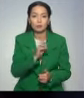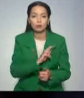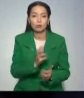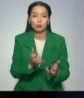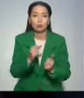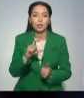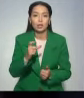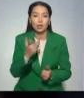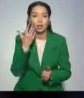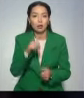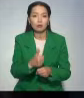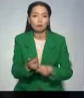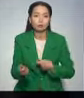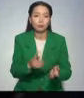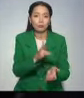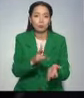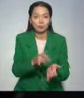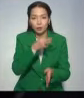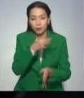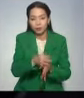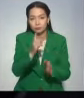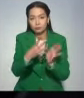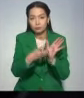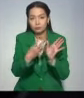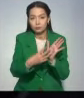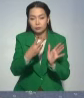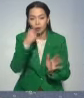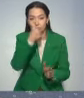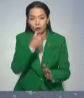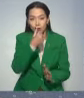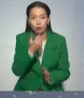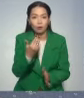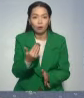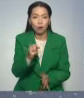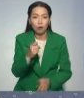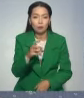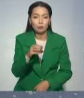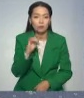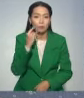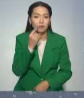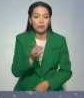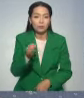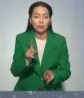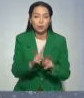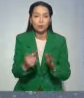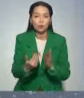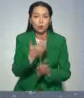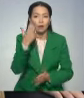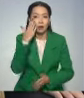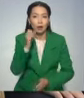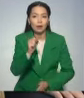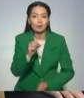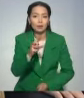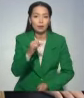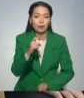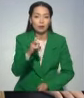когда возглавил городской администрацию в 1992 году в родной ахметову Павлодарской области тоже новый Аким асаин